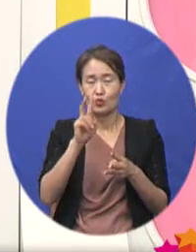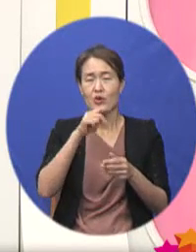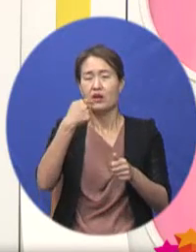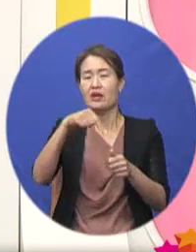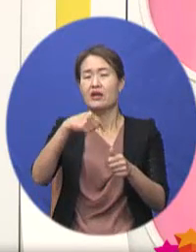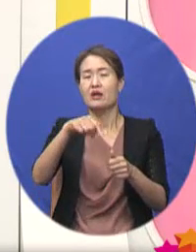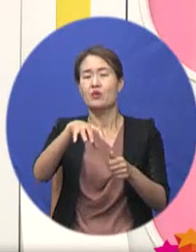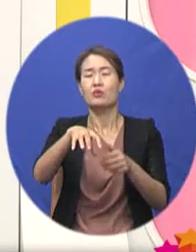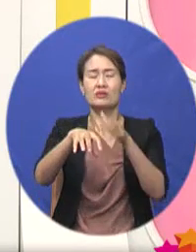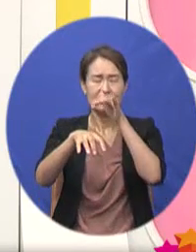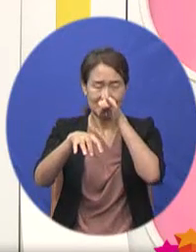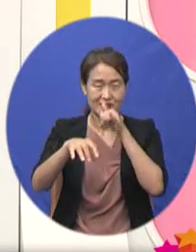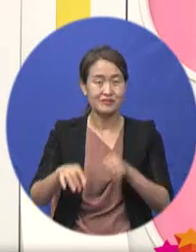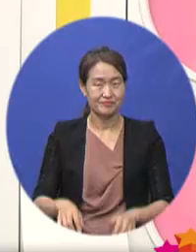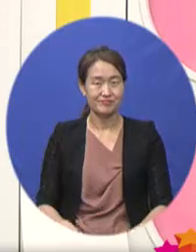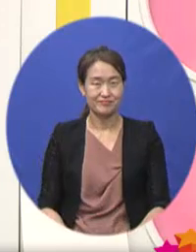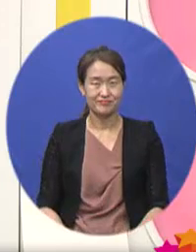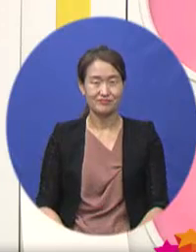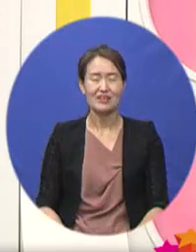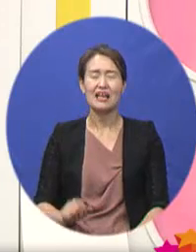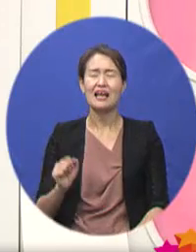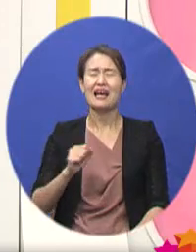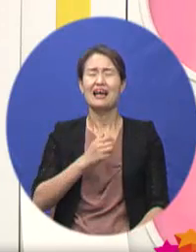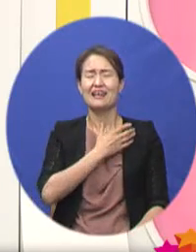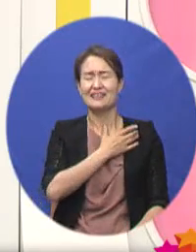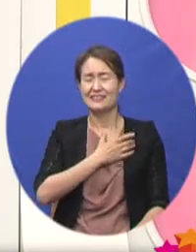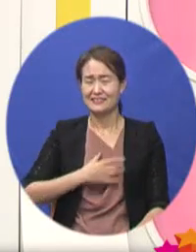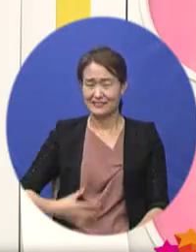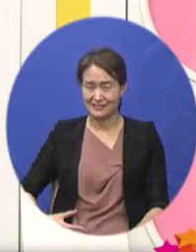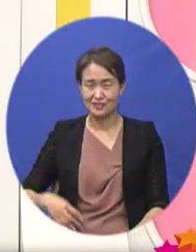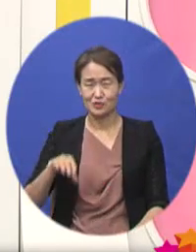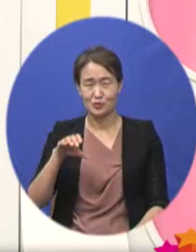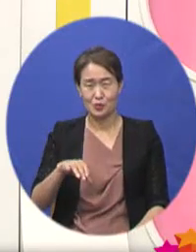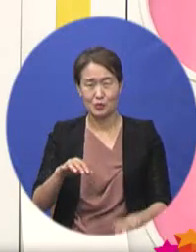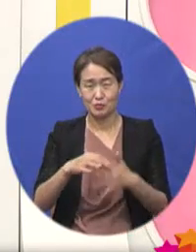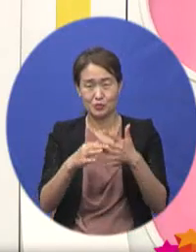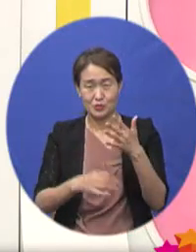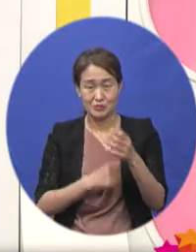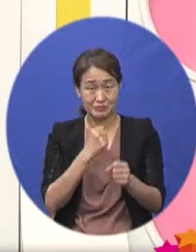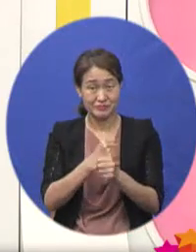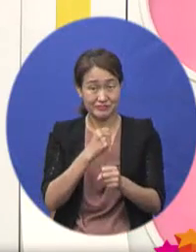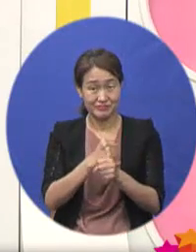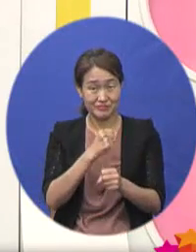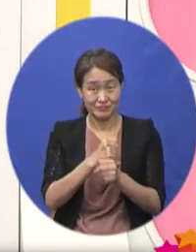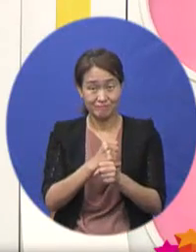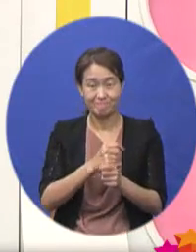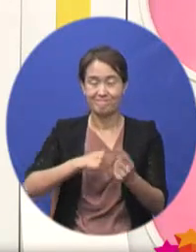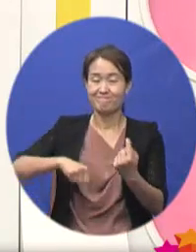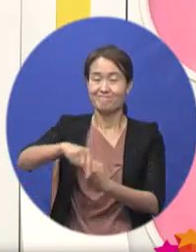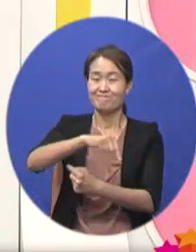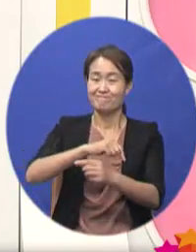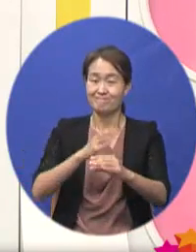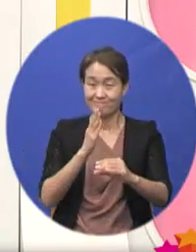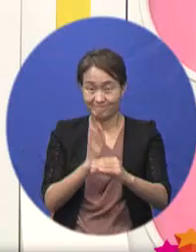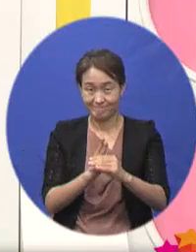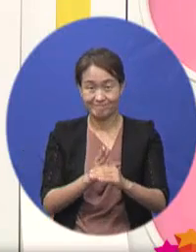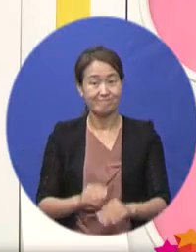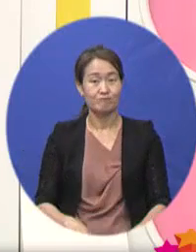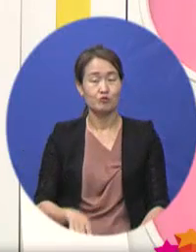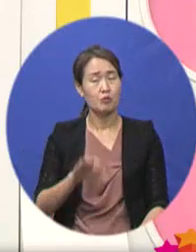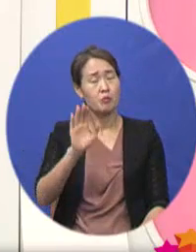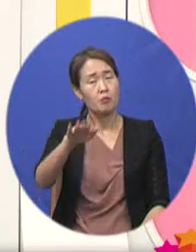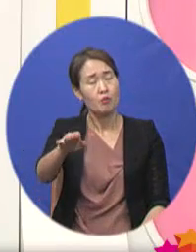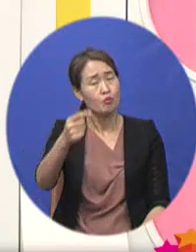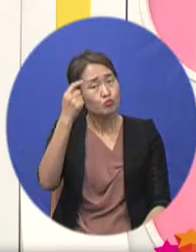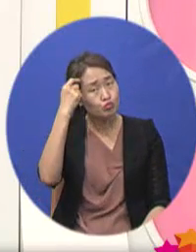예. 노래교실이 있습니다. 야, 주민센터마다 이렇게 하고 있죠. 프로그램 만들어서. 네. 야, 근데 거기에 남자분이